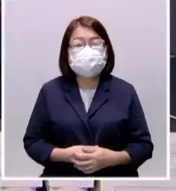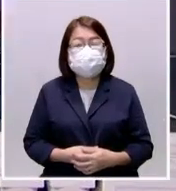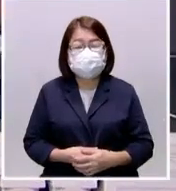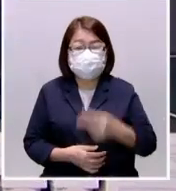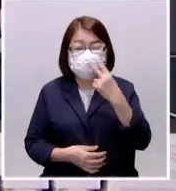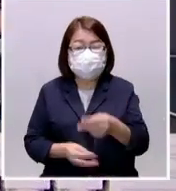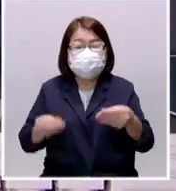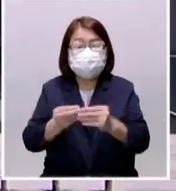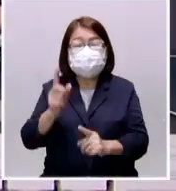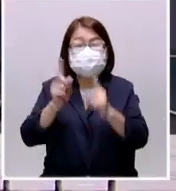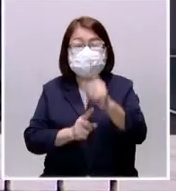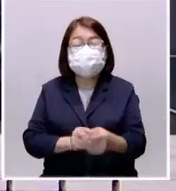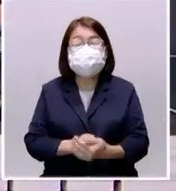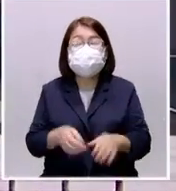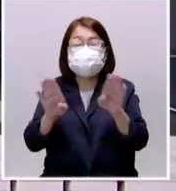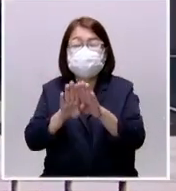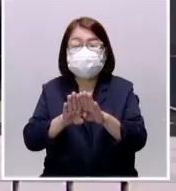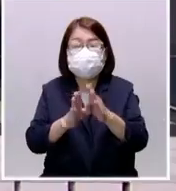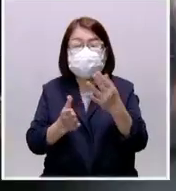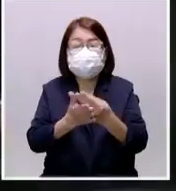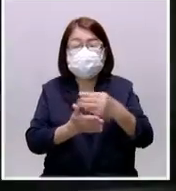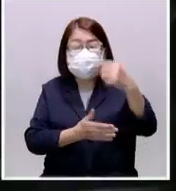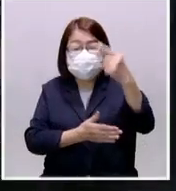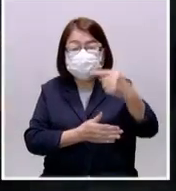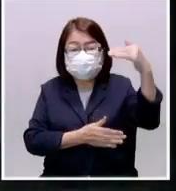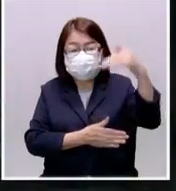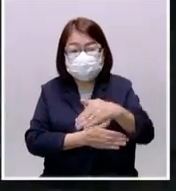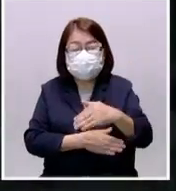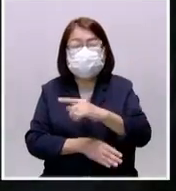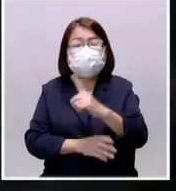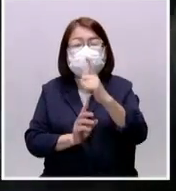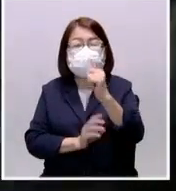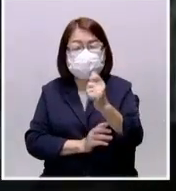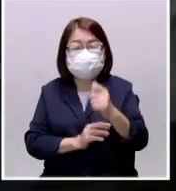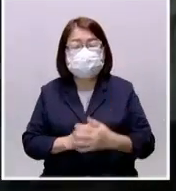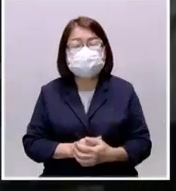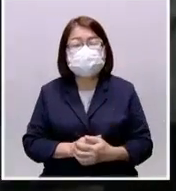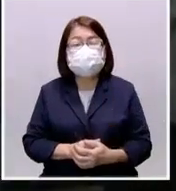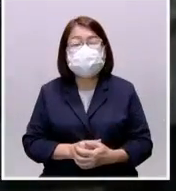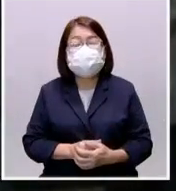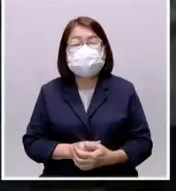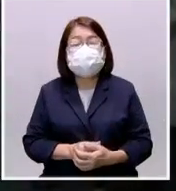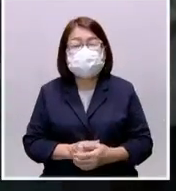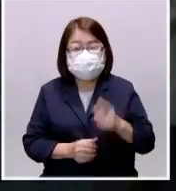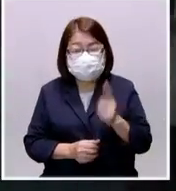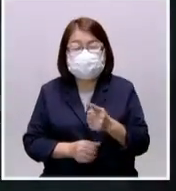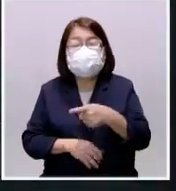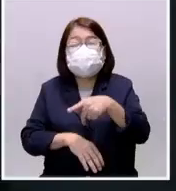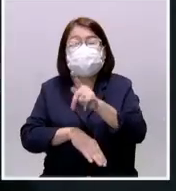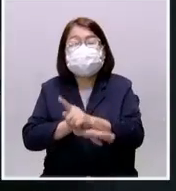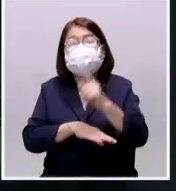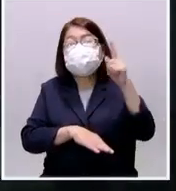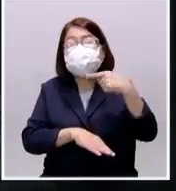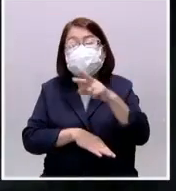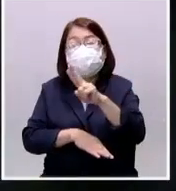ตลาดหุ้นสหรัฐปิดตลาดดิ่งลงกันทั่วหน้าในวันอังคารที่2สิงหาคมค่ะหลังจากประธานสภาผู้แทนราษฎรสหรั